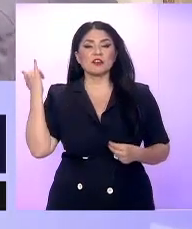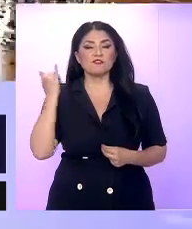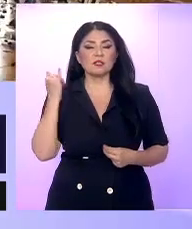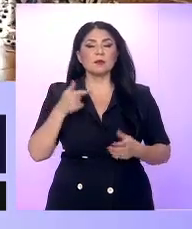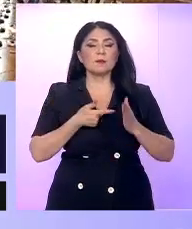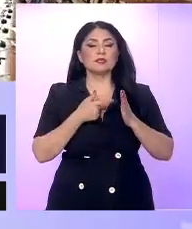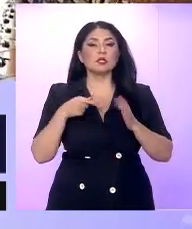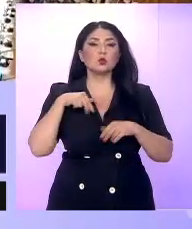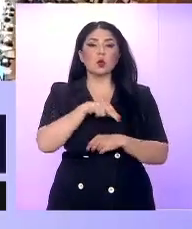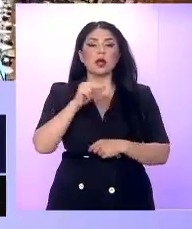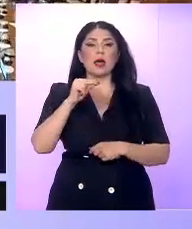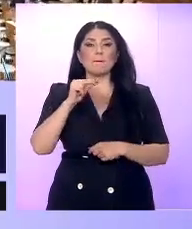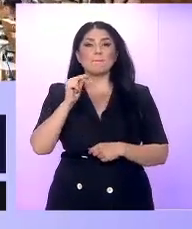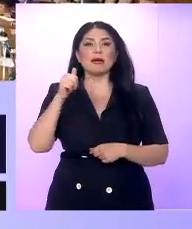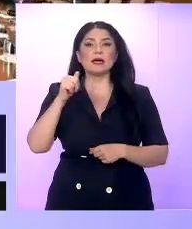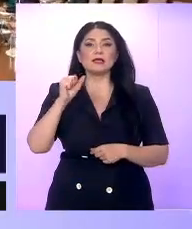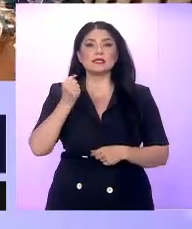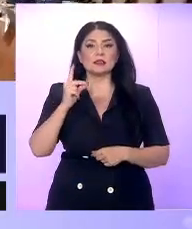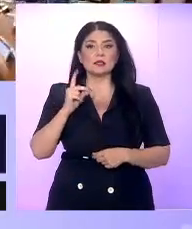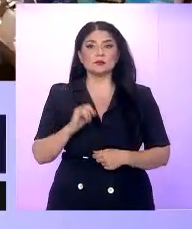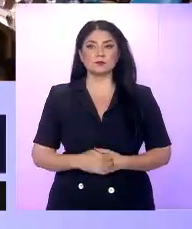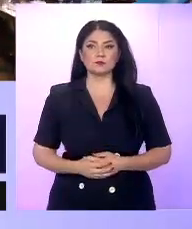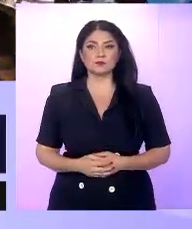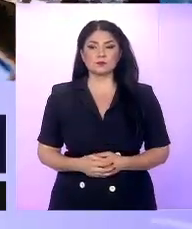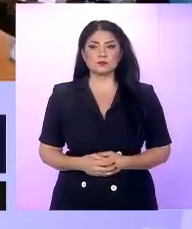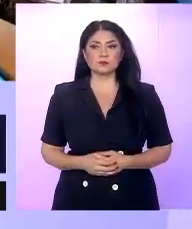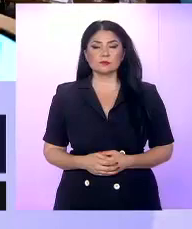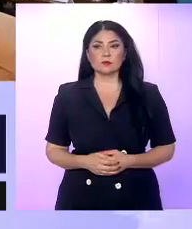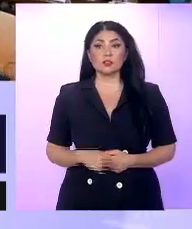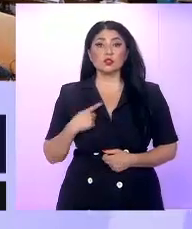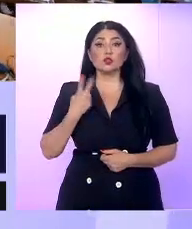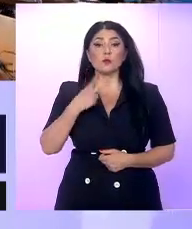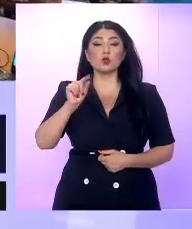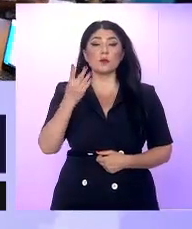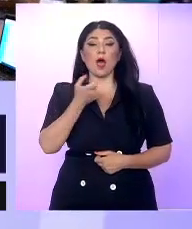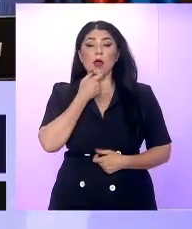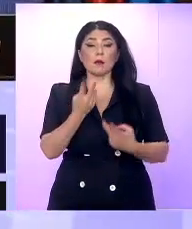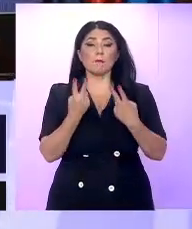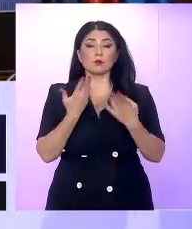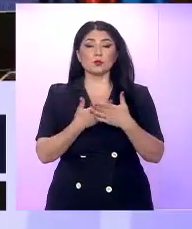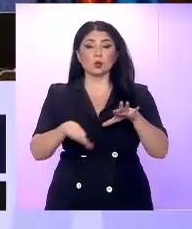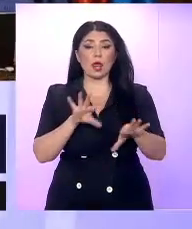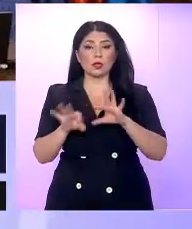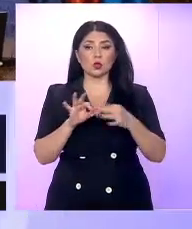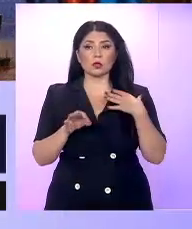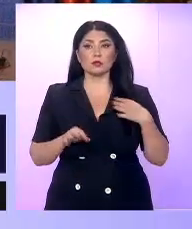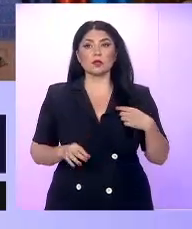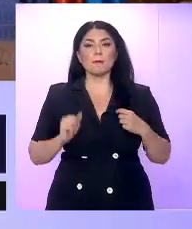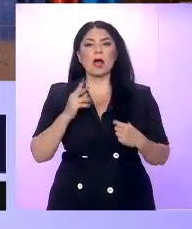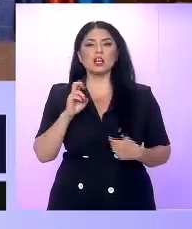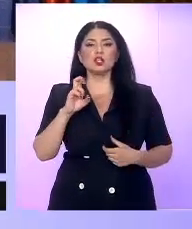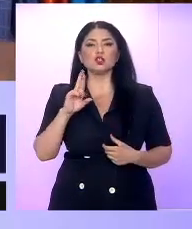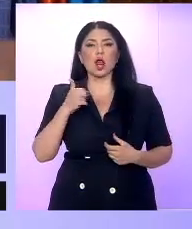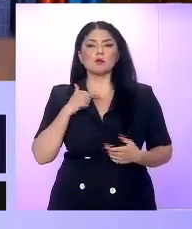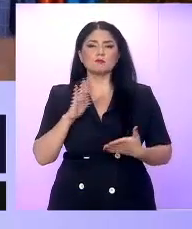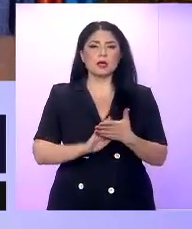Partidul Social Democrat și, desigur, urmează anul 2024, un an electoral important. Și deja fiecare partid începe să marceze pe temele acestea